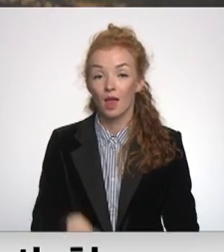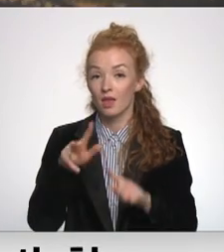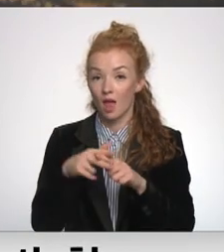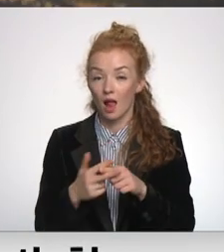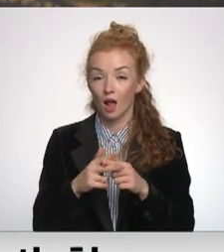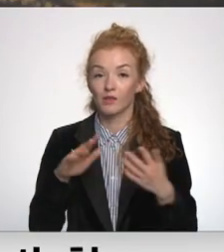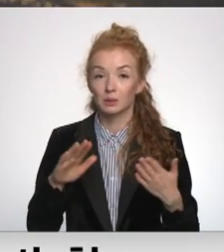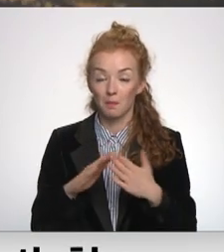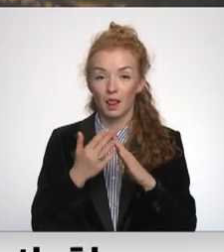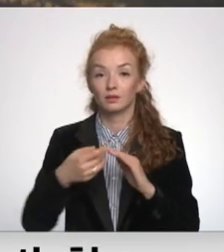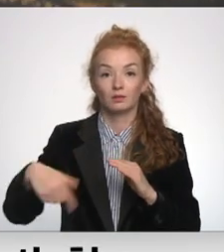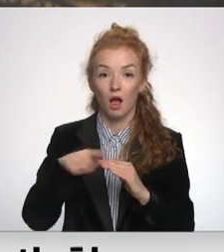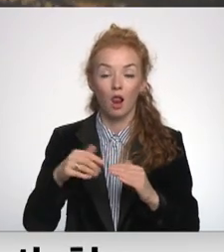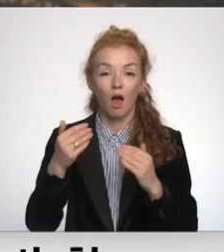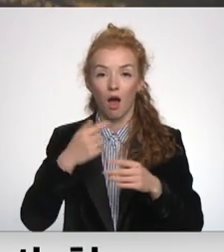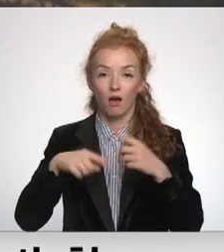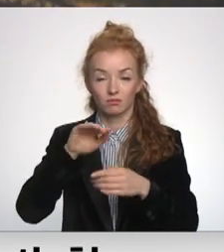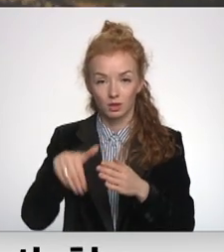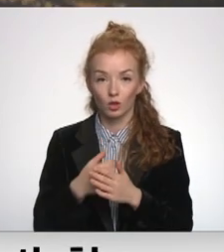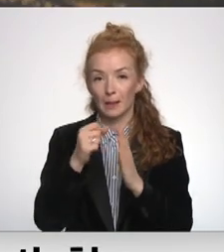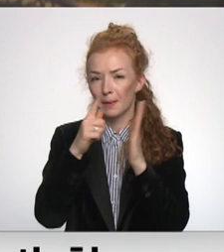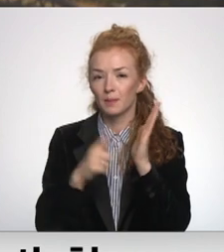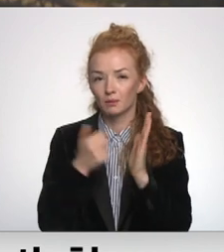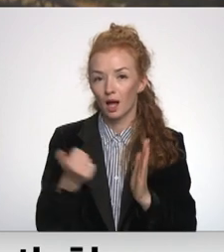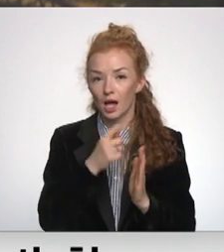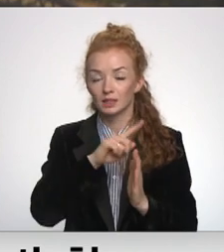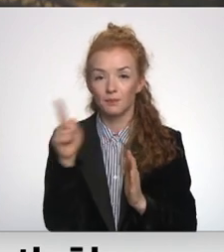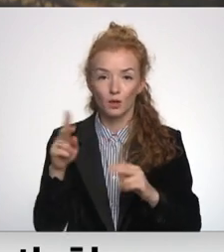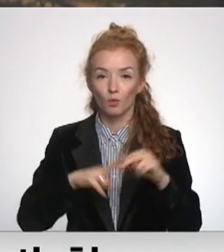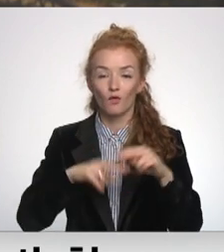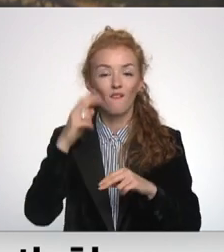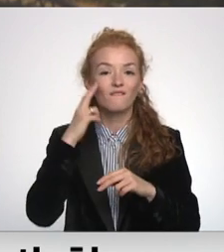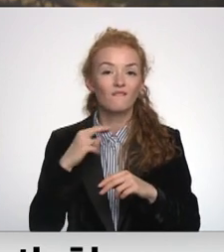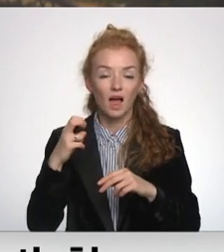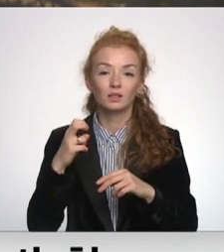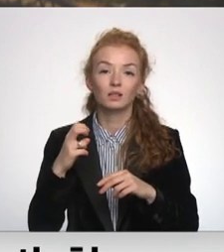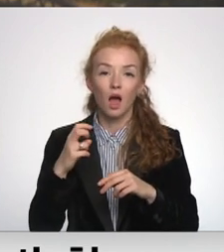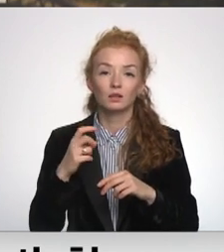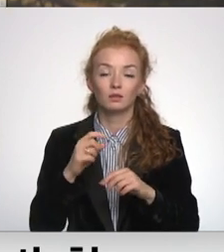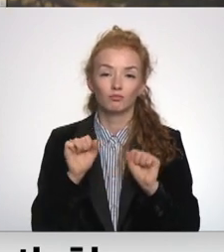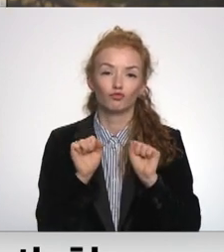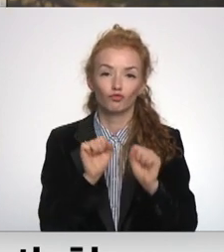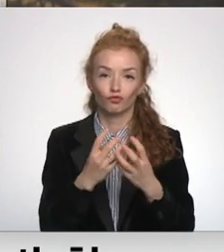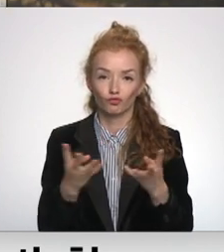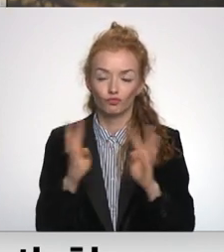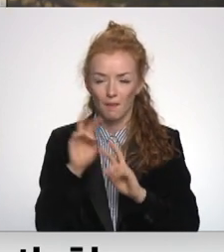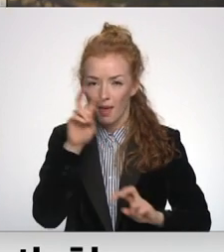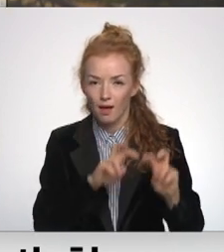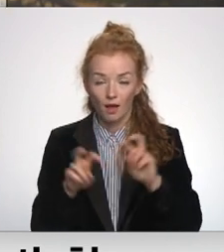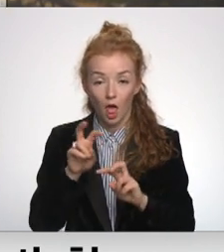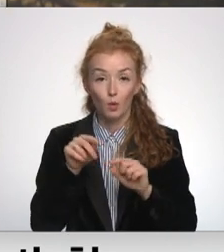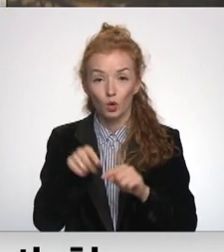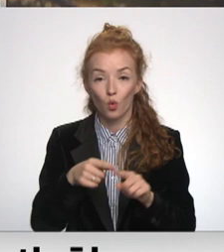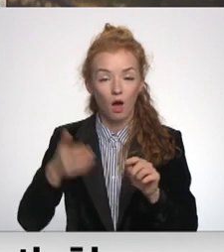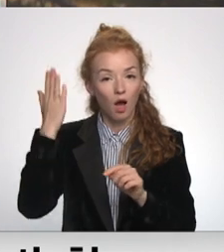Jelgavas pilssalā šodien atsākušies 17. Gadsimtā būvētā vecās skanstes nocietinājuma meklējumi. Tolaik nokļūt